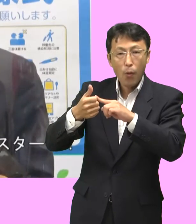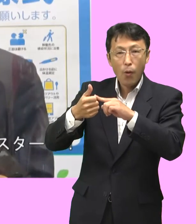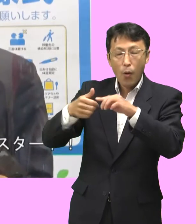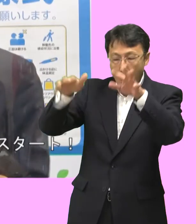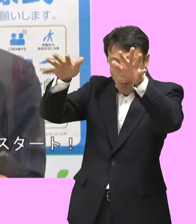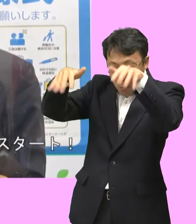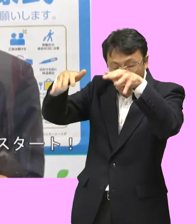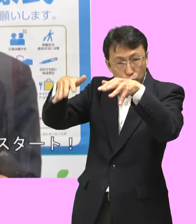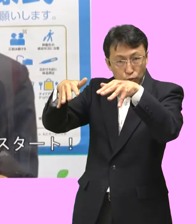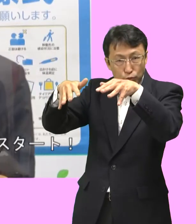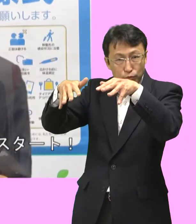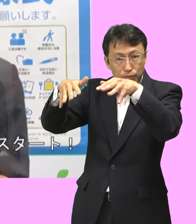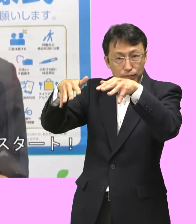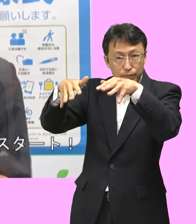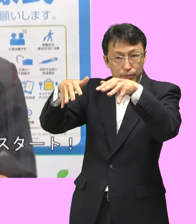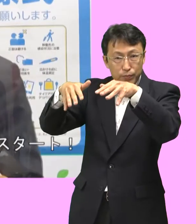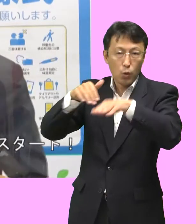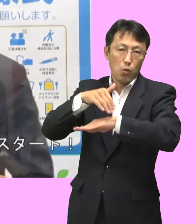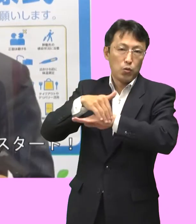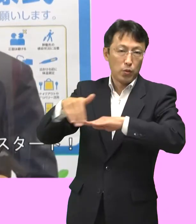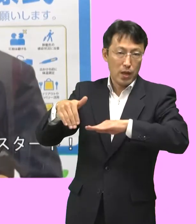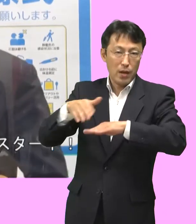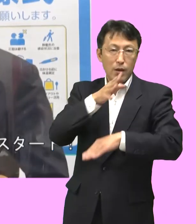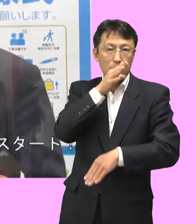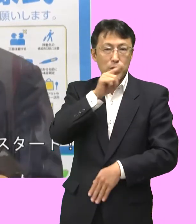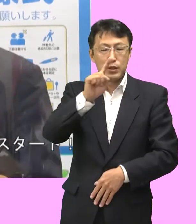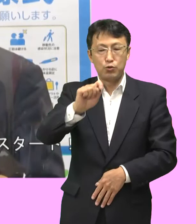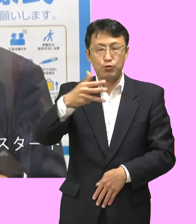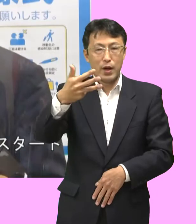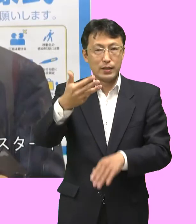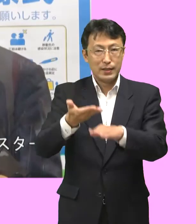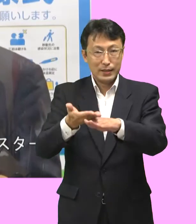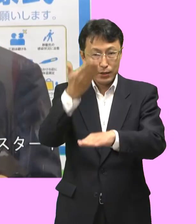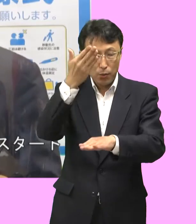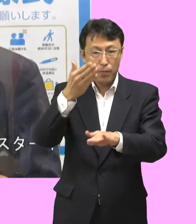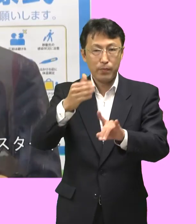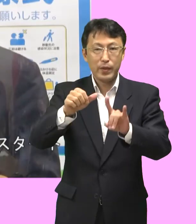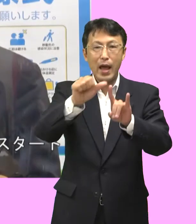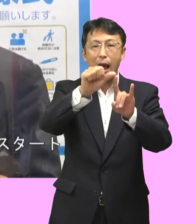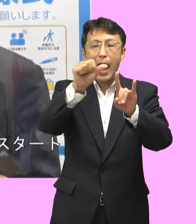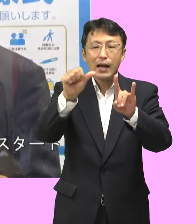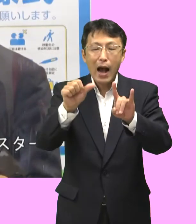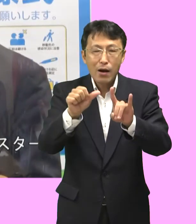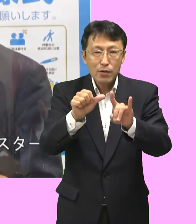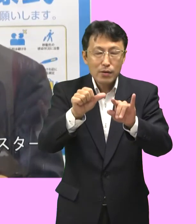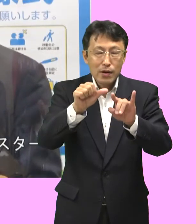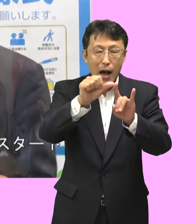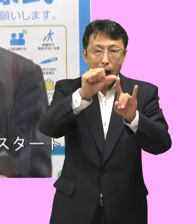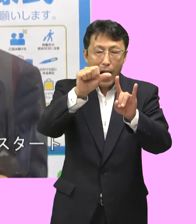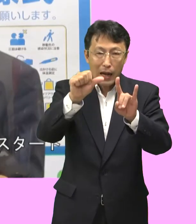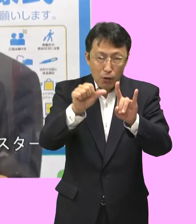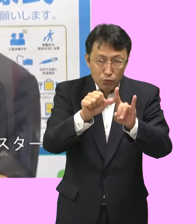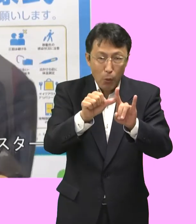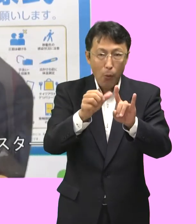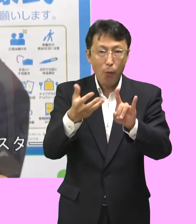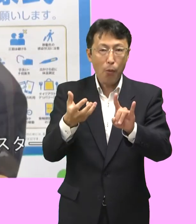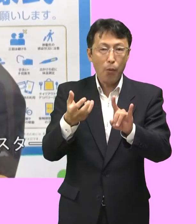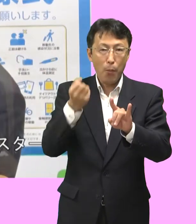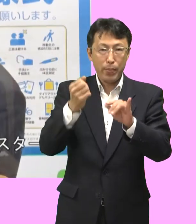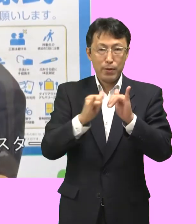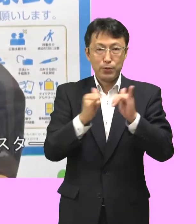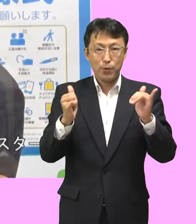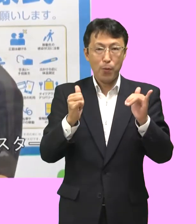まあ、18歳以上の方で、このアカウントをですねフォローいただいている方にはぜひ福島生活